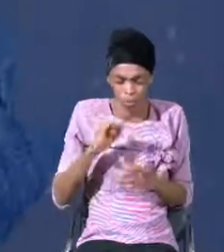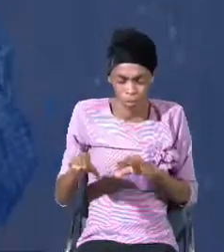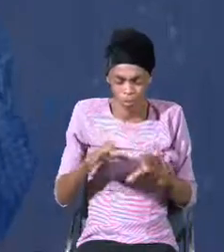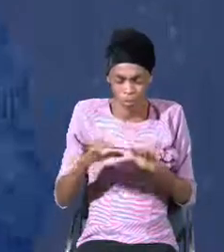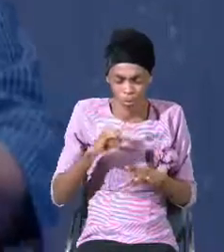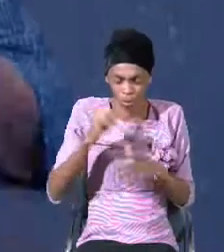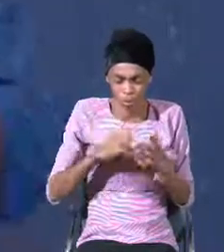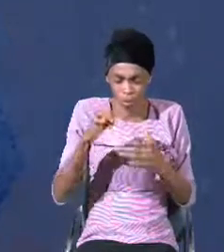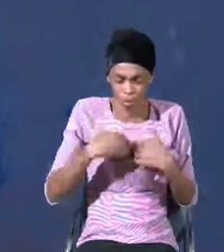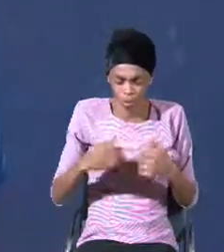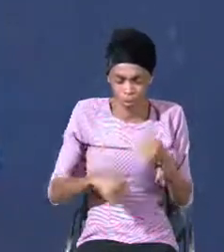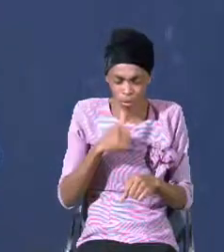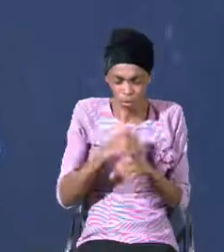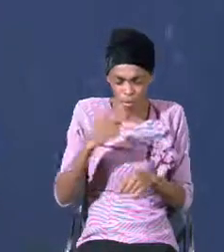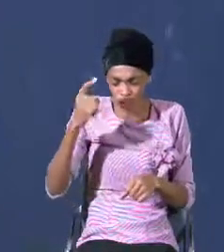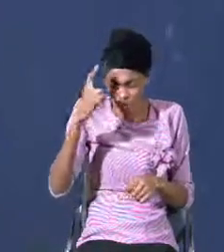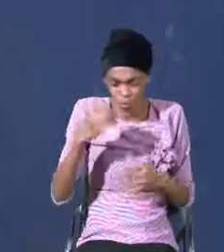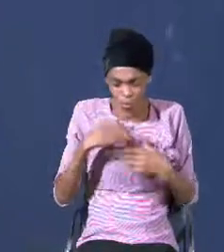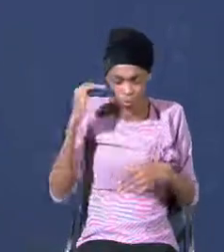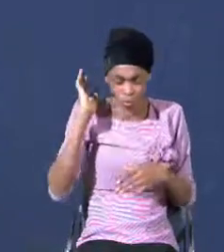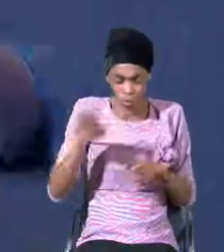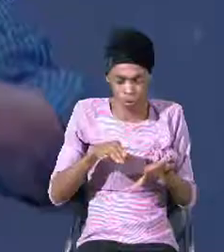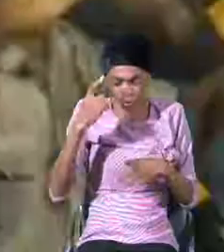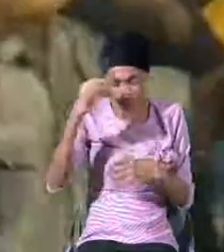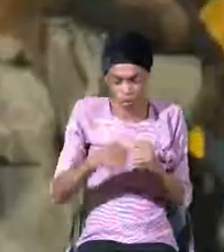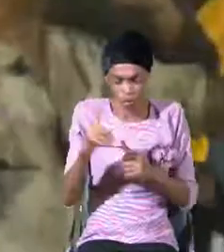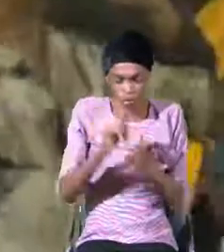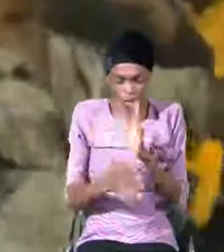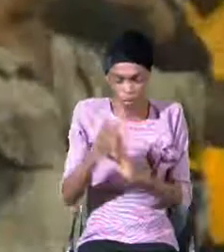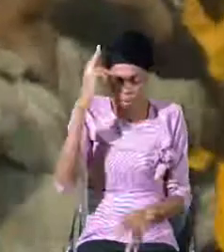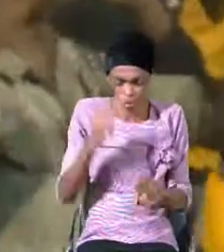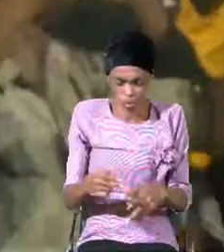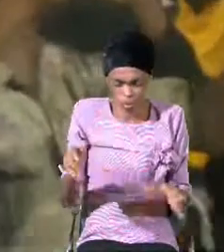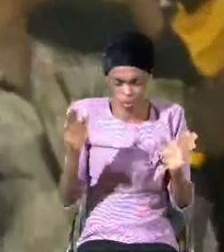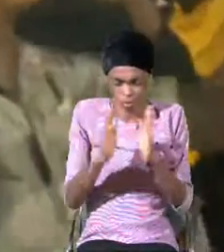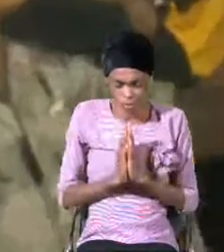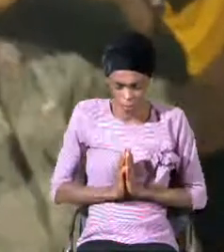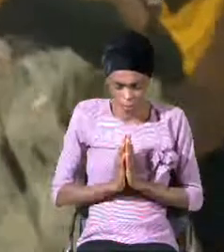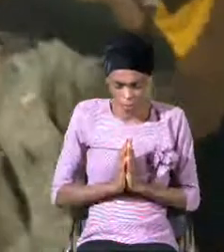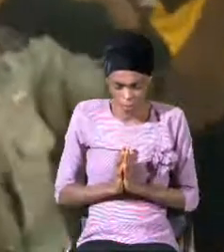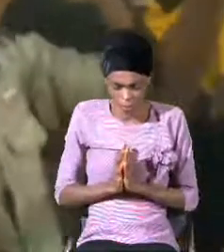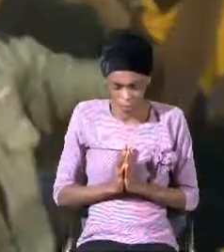Fais ce que tu as affirmé, fais-le pour chacun au nom de Jésus.